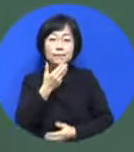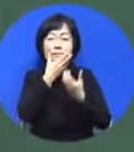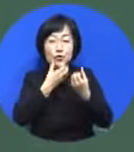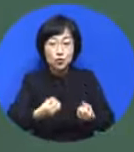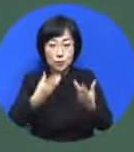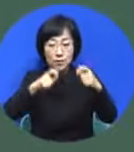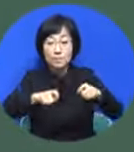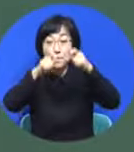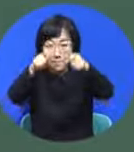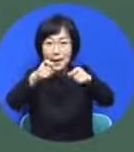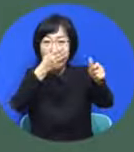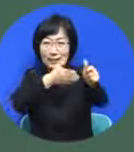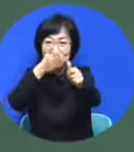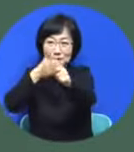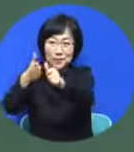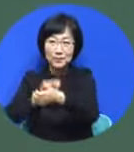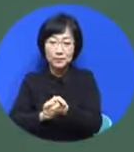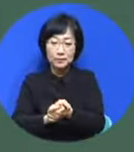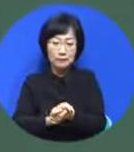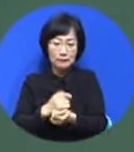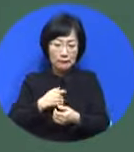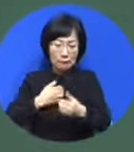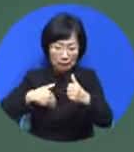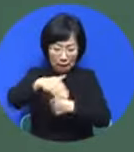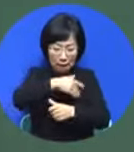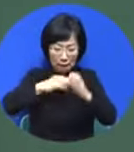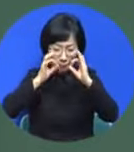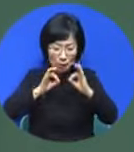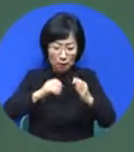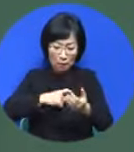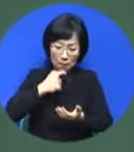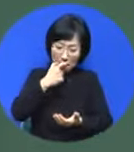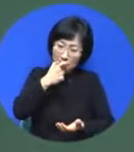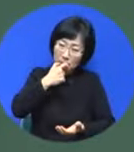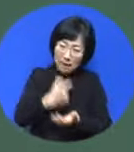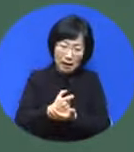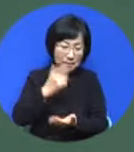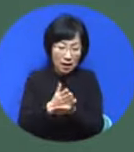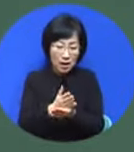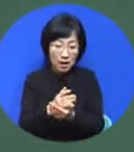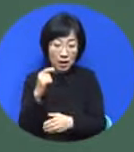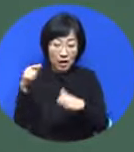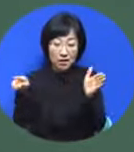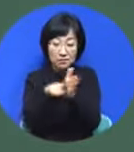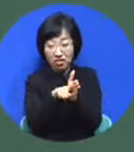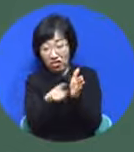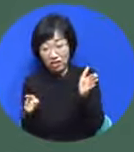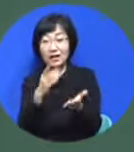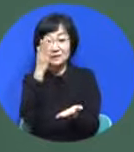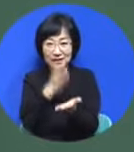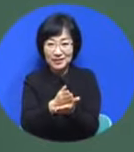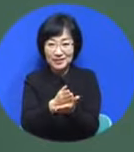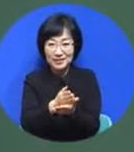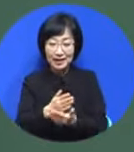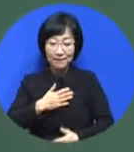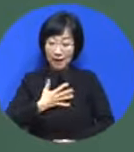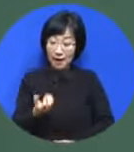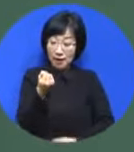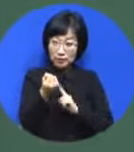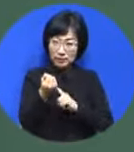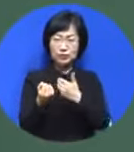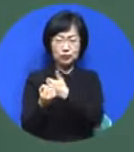well. 속지 마시고 흔들리지 마시고 말씀 딱 붙잡고 있어요. Don't be deceived, don't sway, don't shake, but grab firmly to the